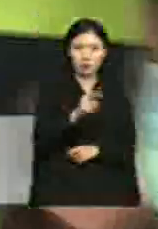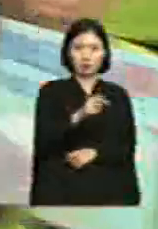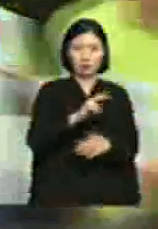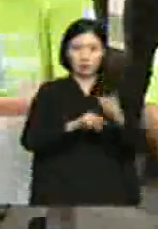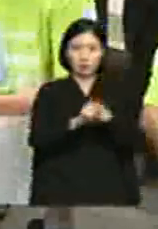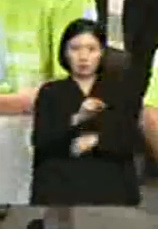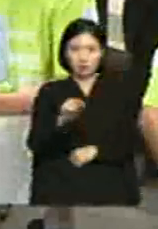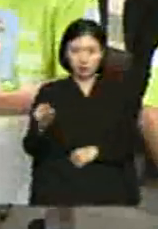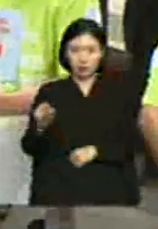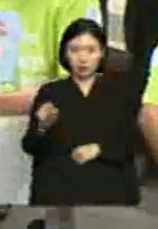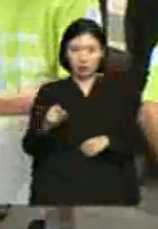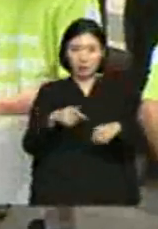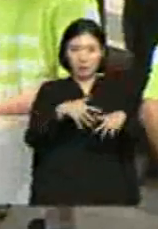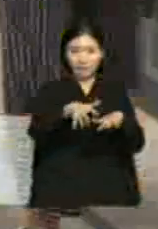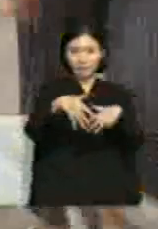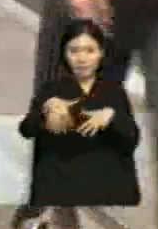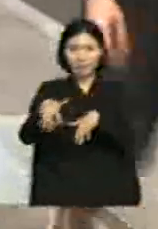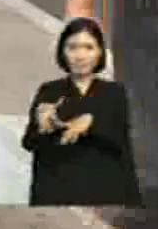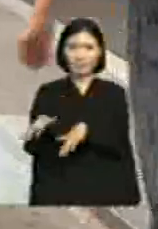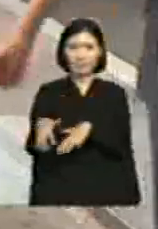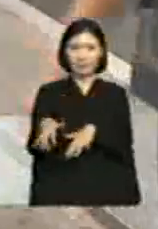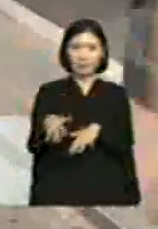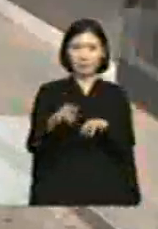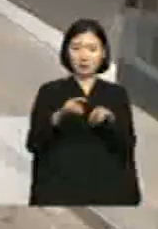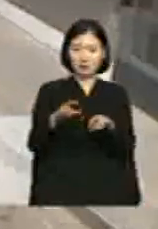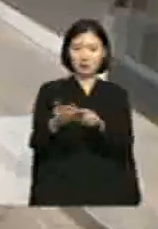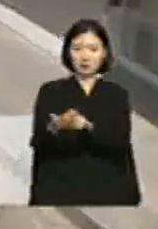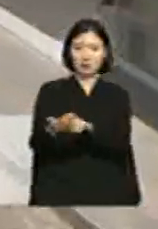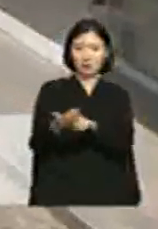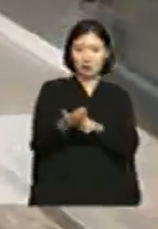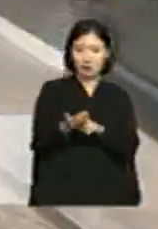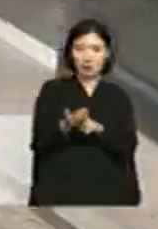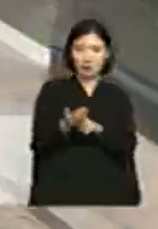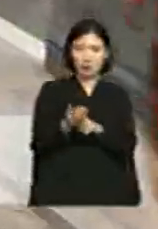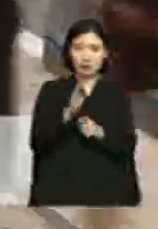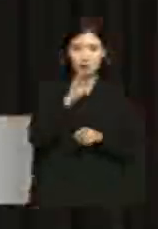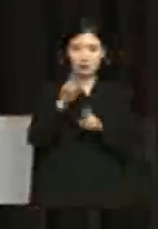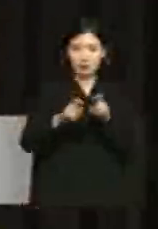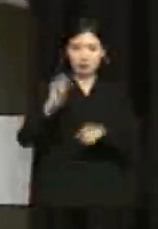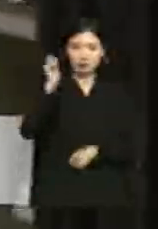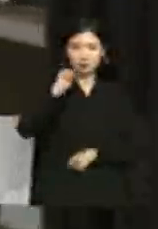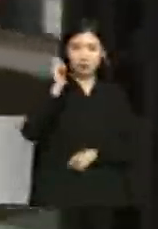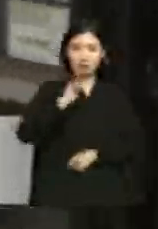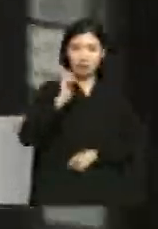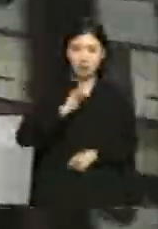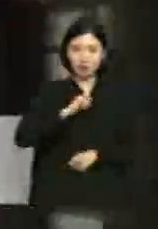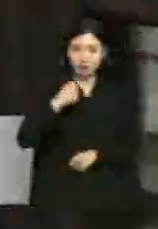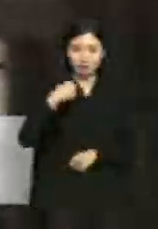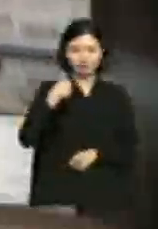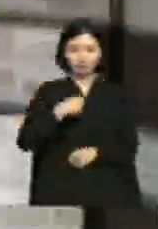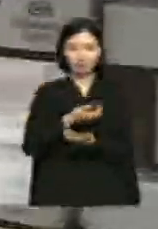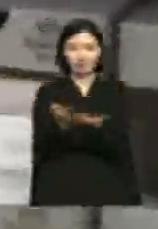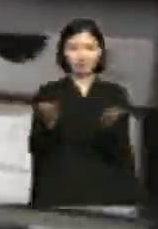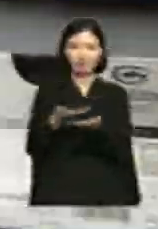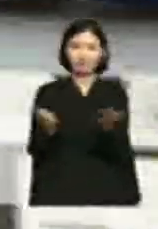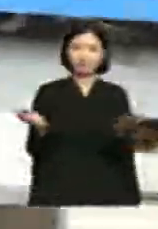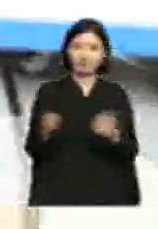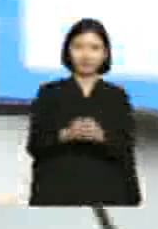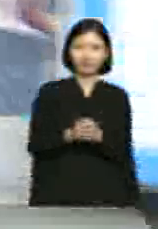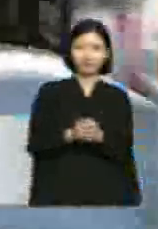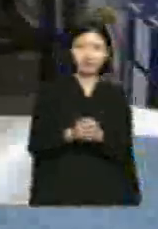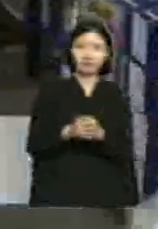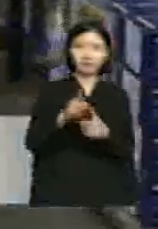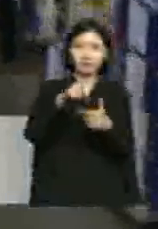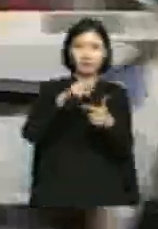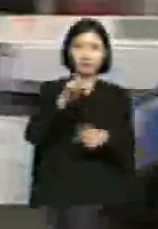강남역까지 가두 행진을 펼치고 전기 절약 실천 방안이 담긴 부채를 시민과 상점에 나눠주며 진행됐습니다.